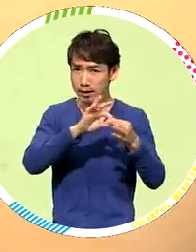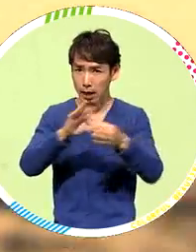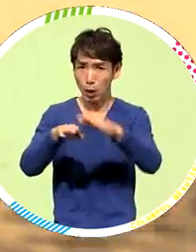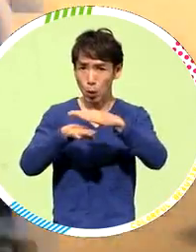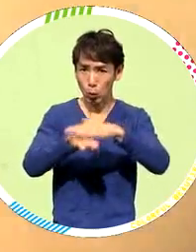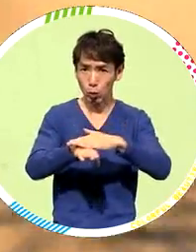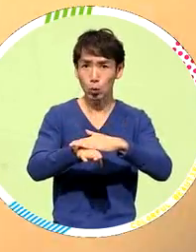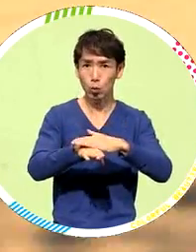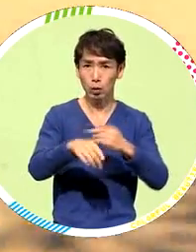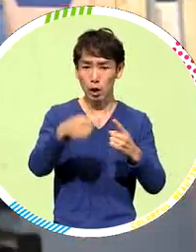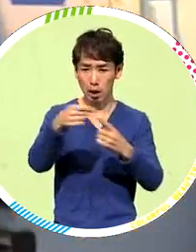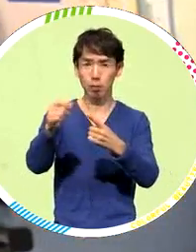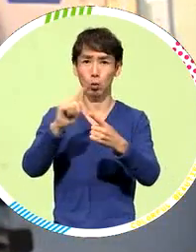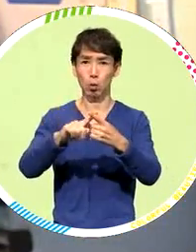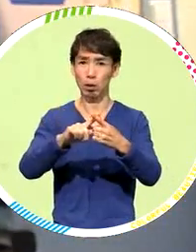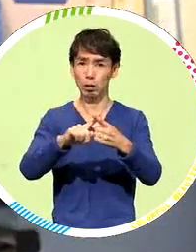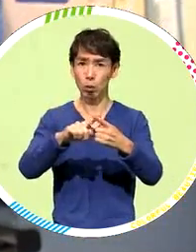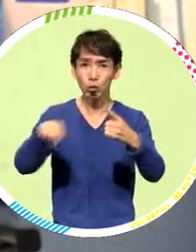か